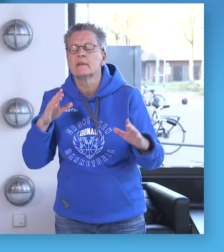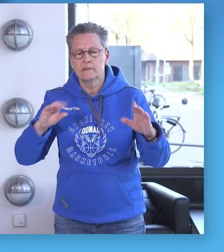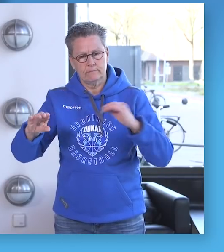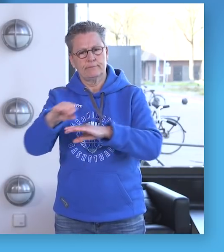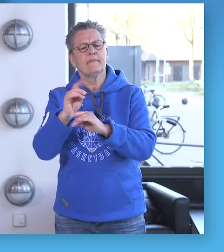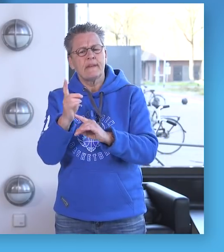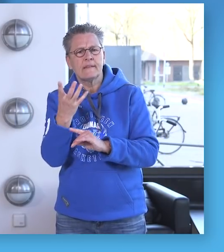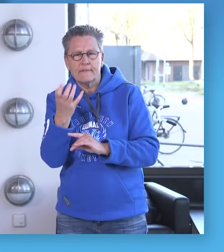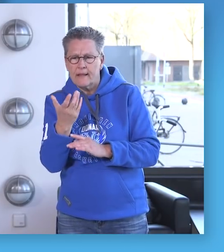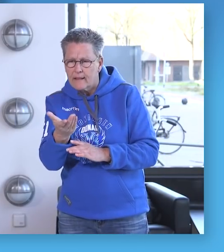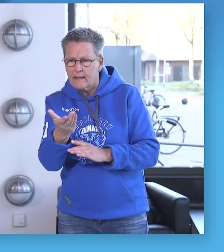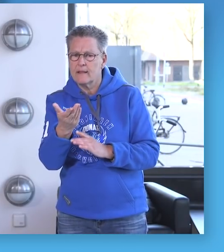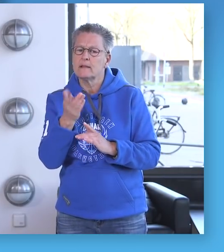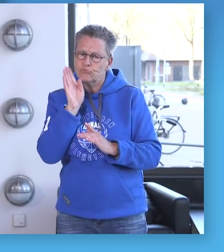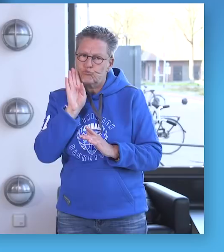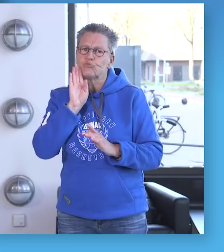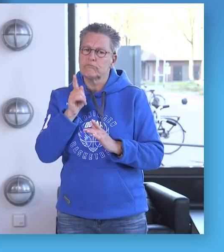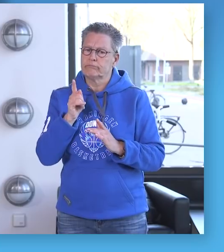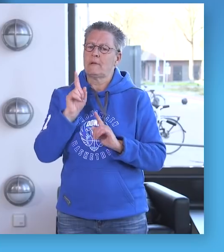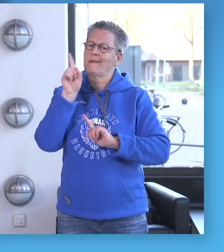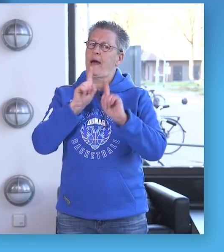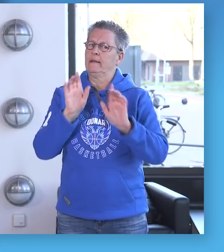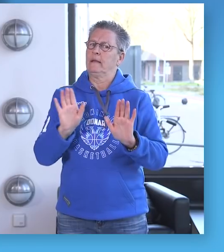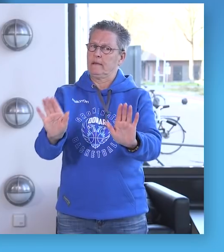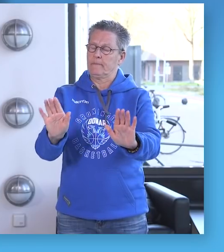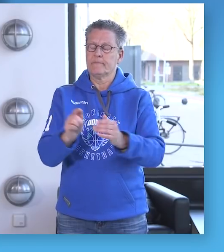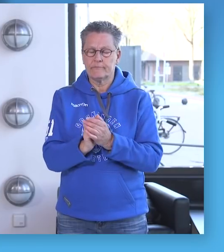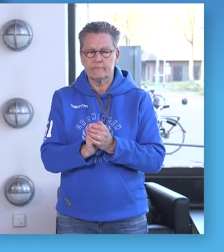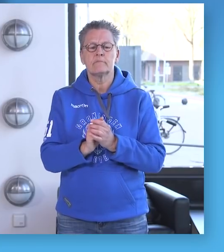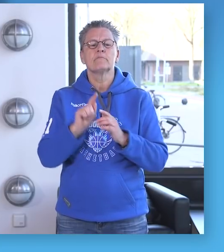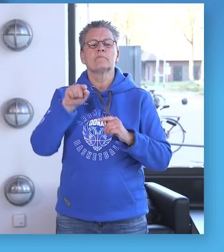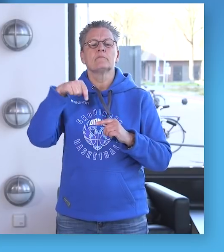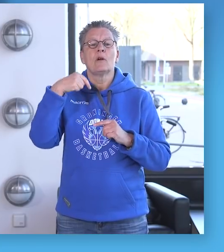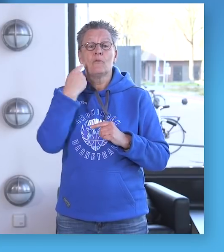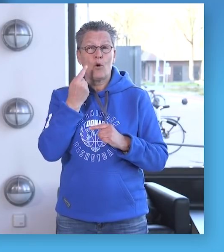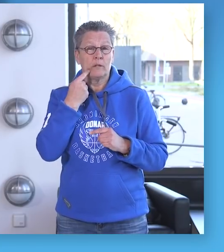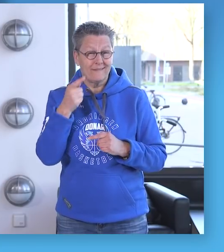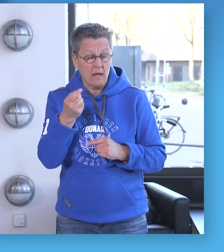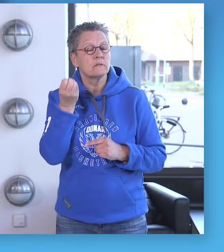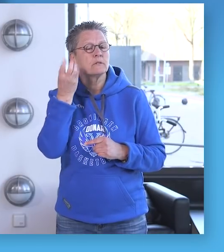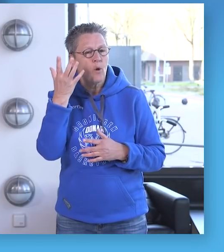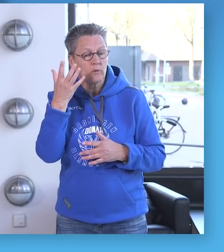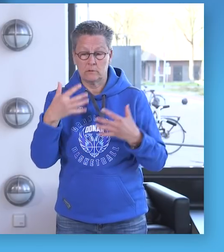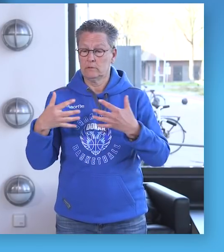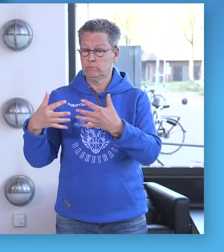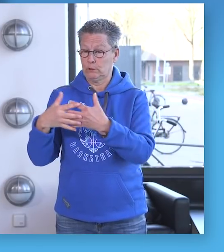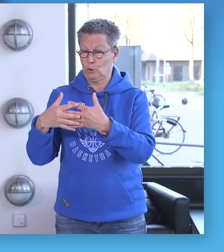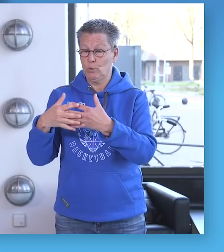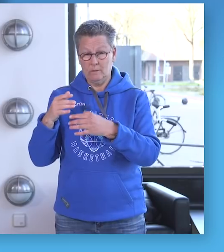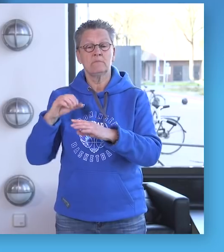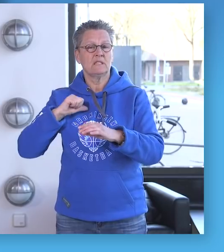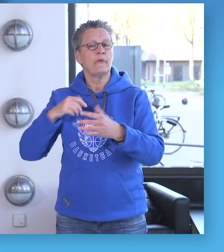Wat zou je willen? Denk daar eens over na. Toen de volgende dag, 's ochtends, terwijl het bestuur die vergadering had, wat Jannes net